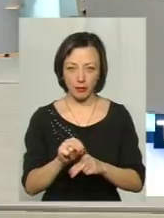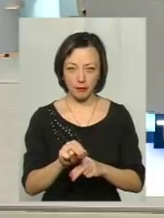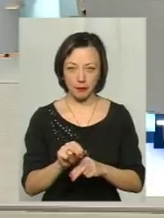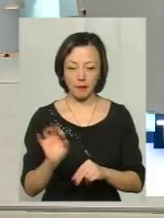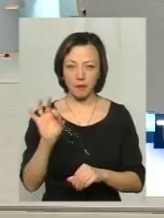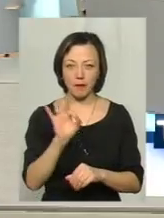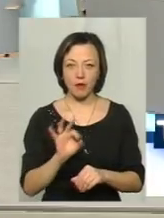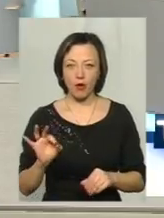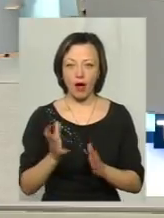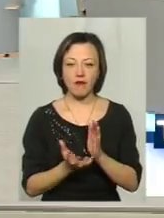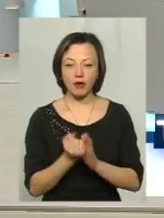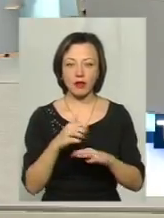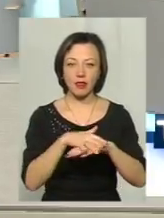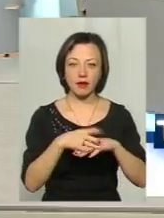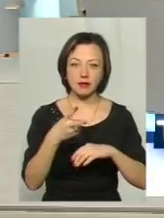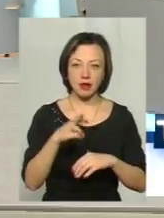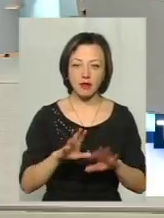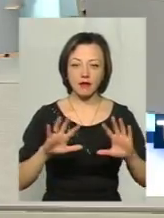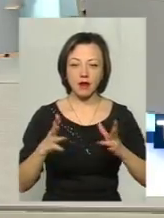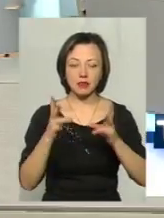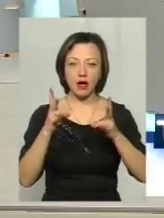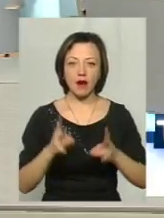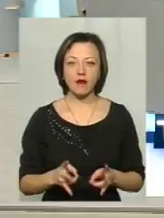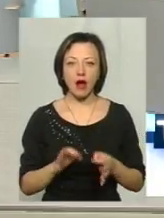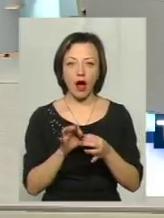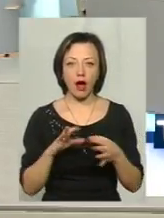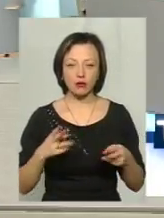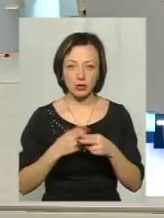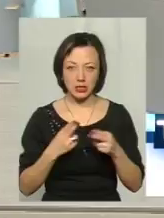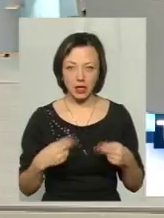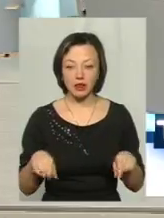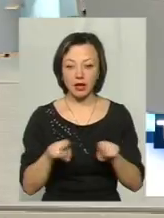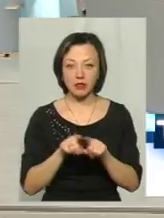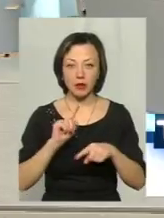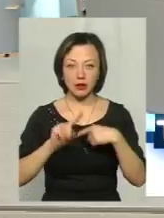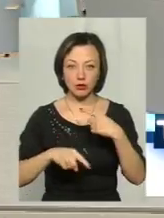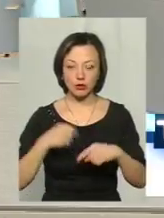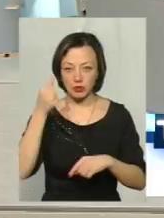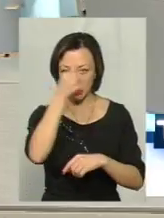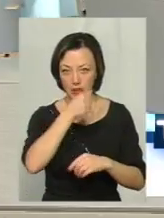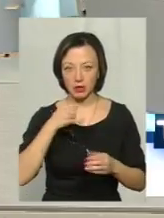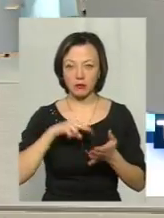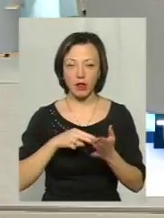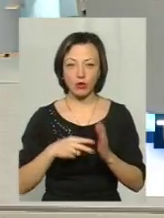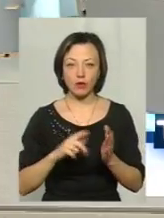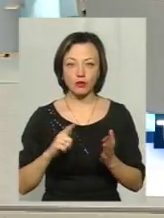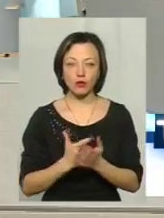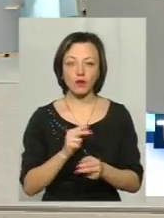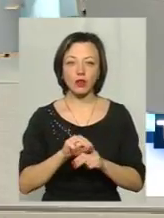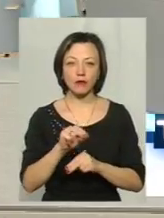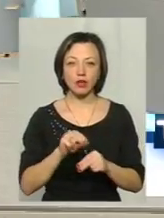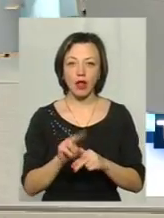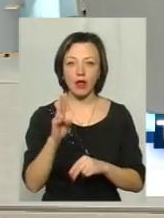щодо евакуації населення в разі аварії на атомній електростанції. Так само на слідуючий рік сплановано знову навчання